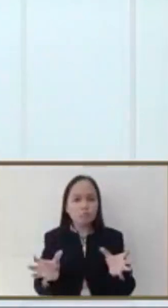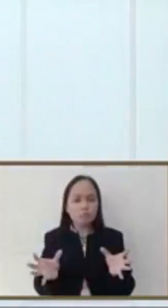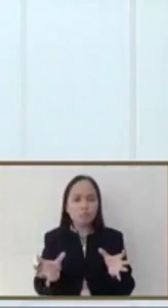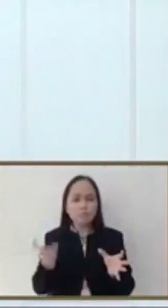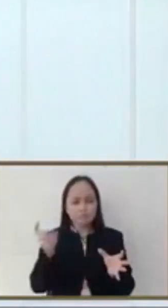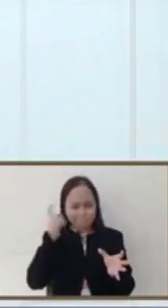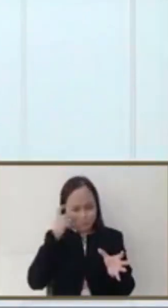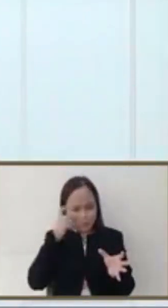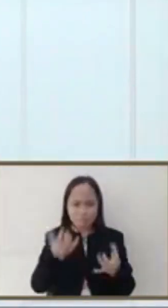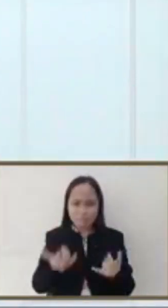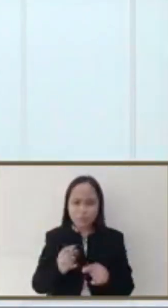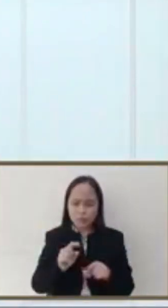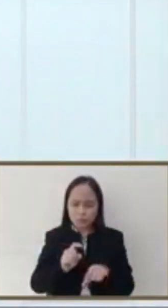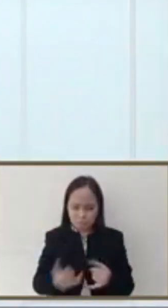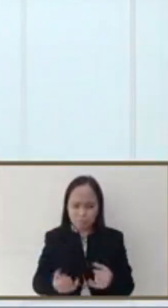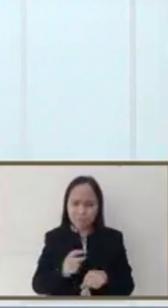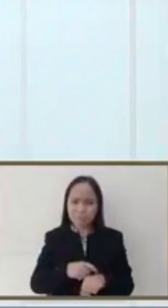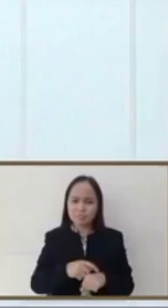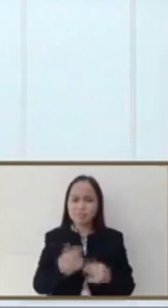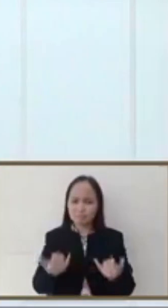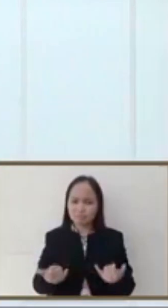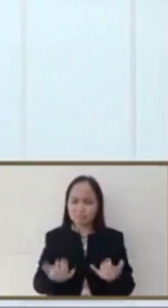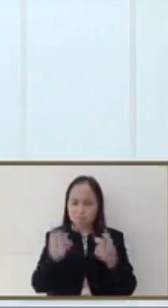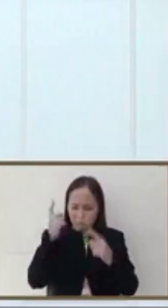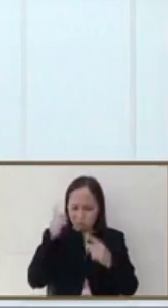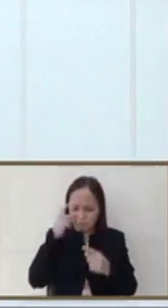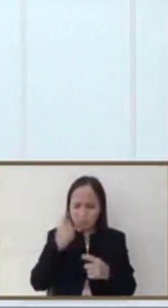Consider it tonight. Consider it tonight.